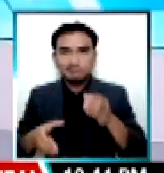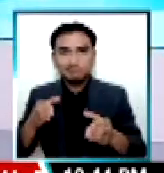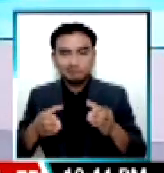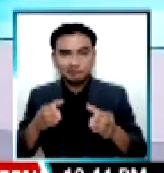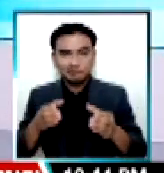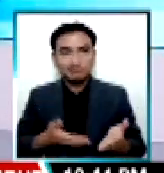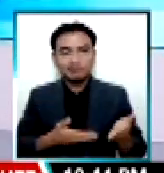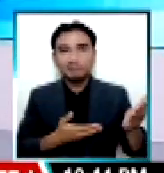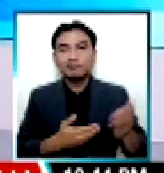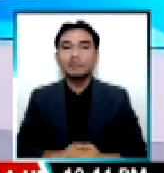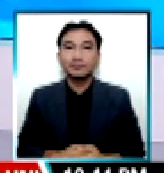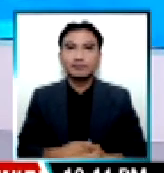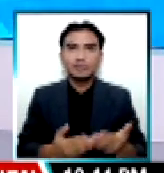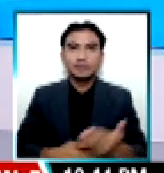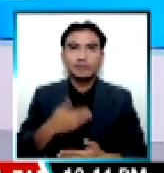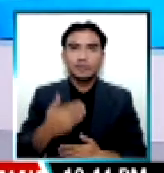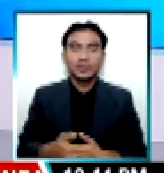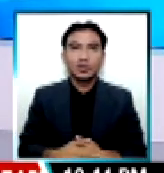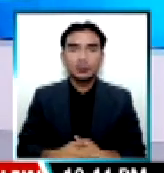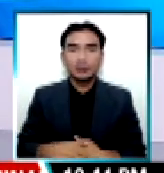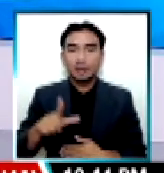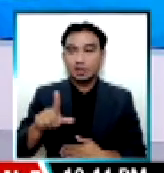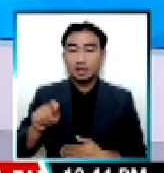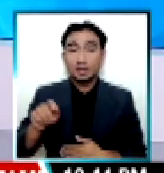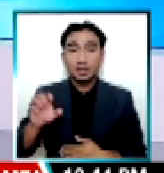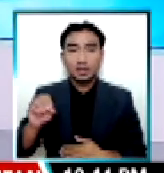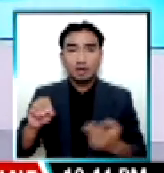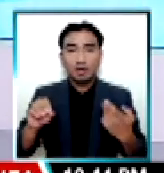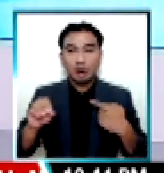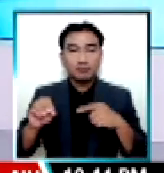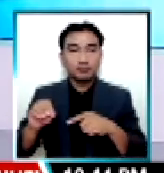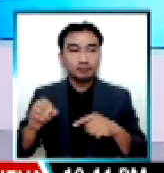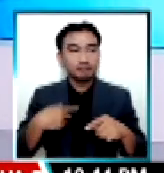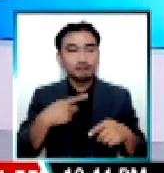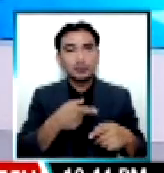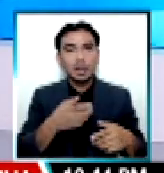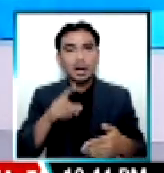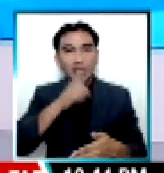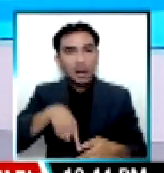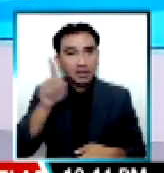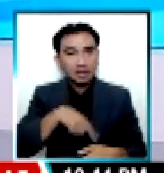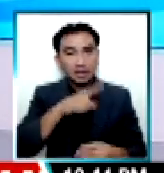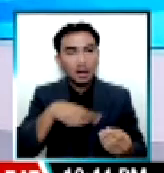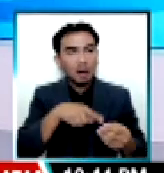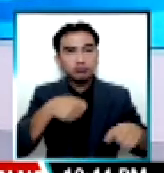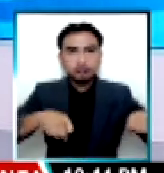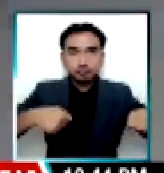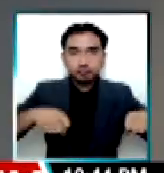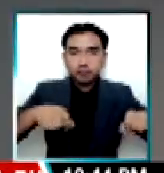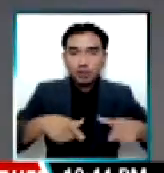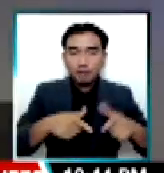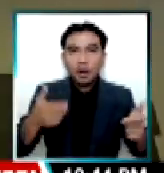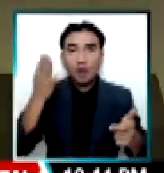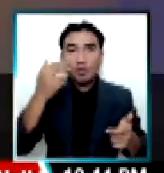Kinansela ng Land Transportation Office ang lisensya ng mga big bike riders sa Binian, Laguna dahil sa kanilang mga peligrosong stunt. Sa